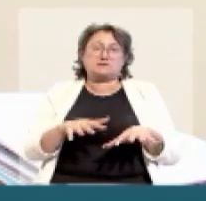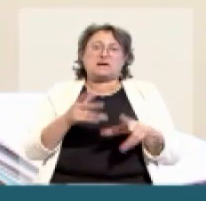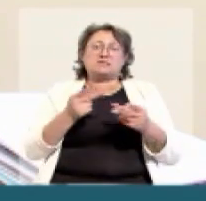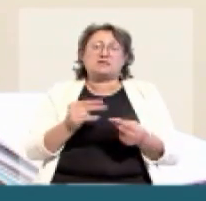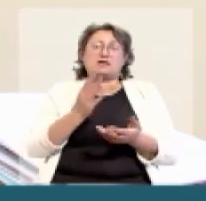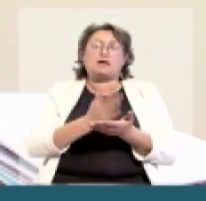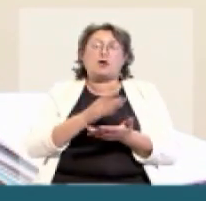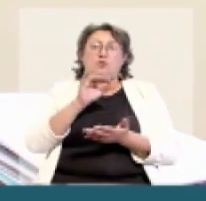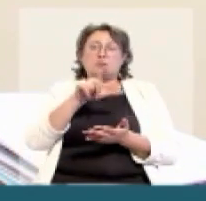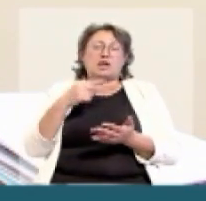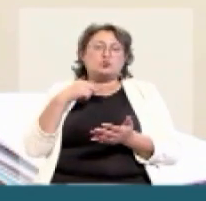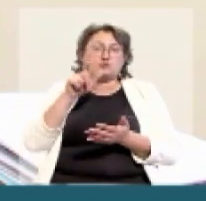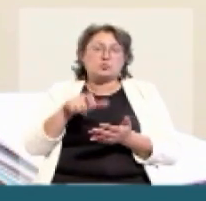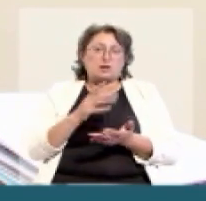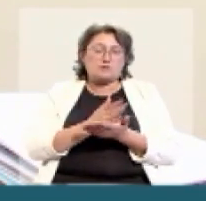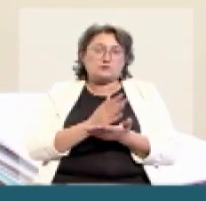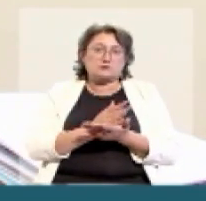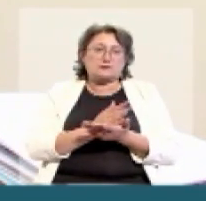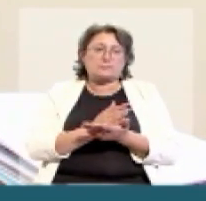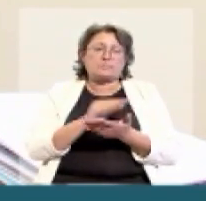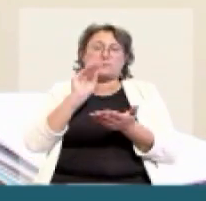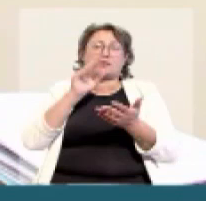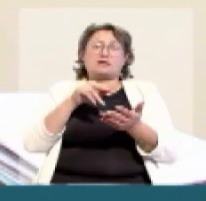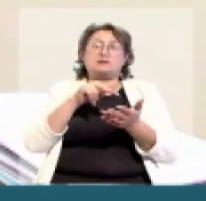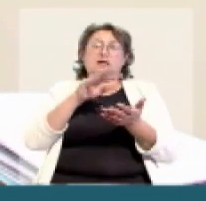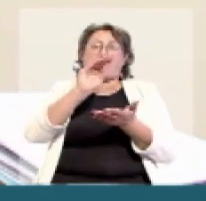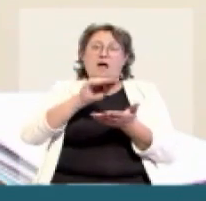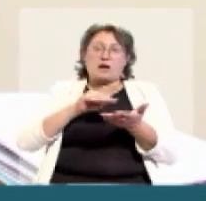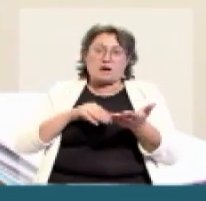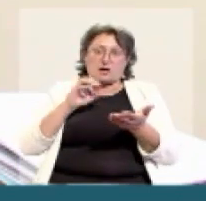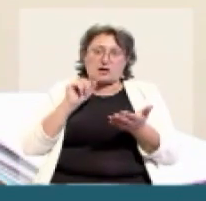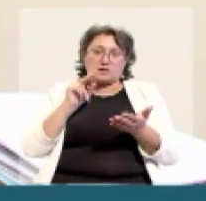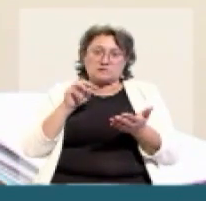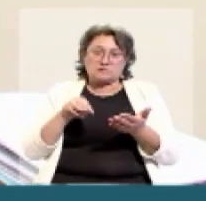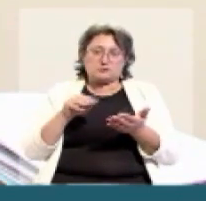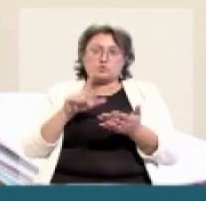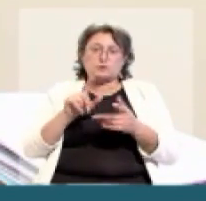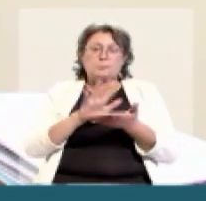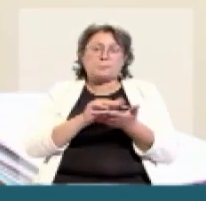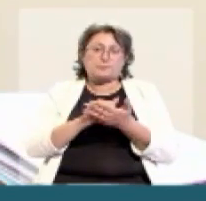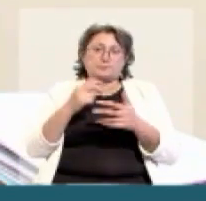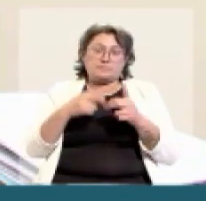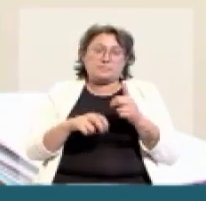этого осужденного, где он находится, составляет акт о повреждении данного электронного браслета